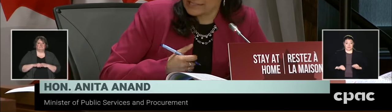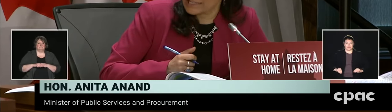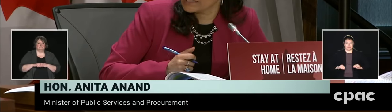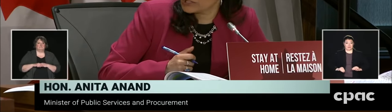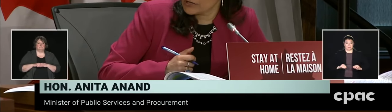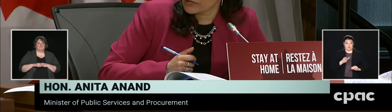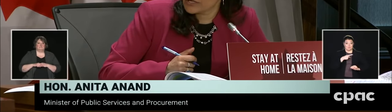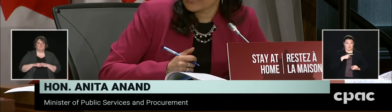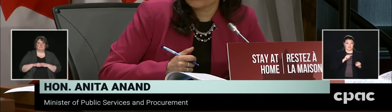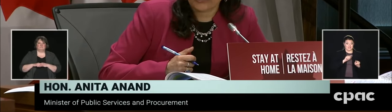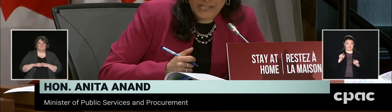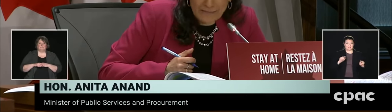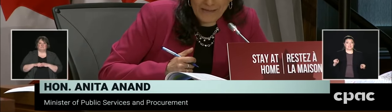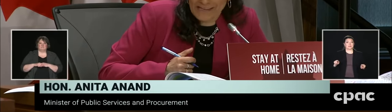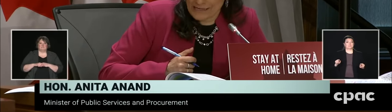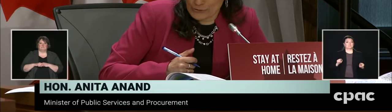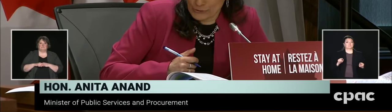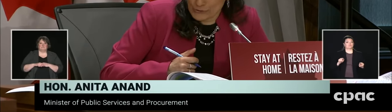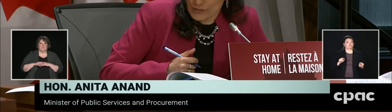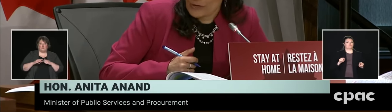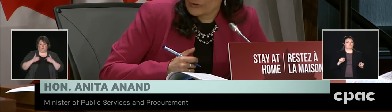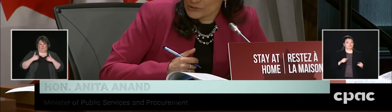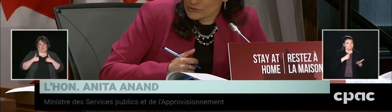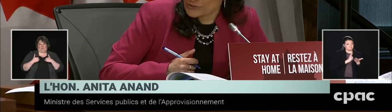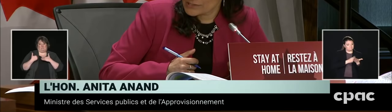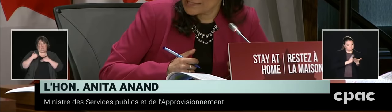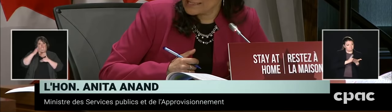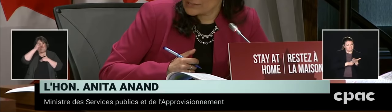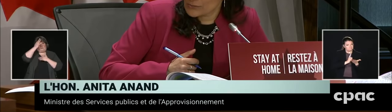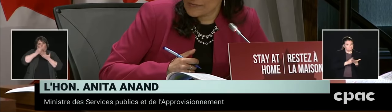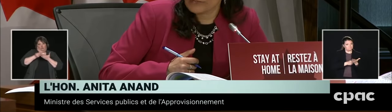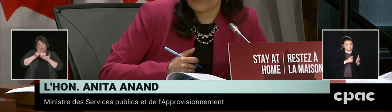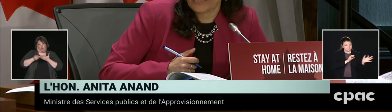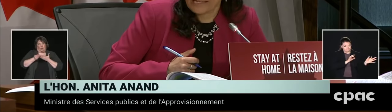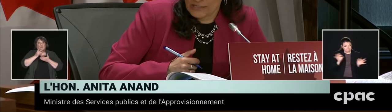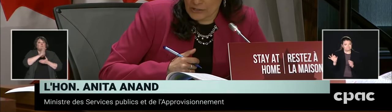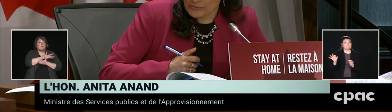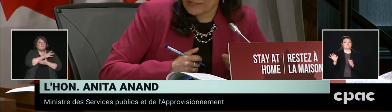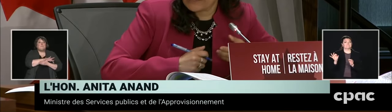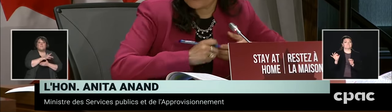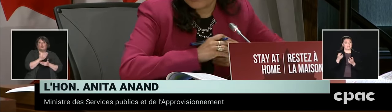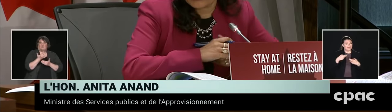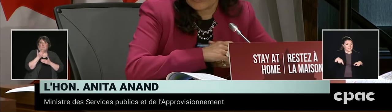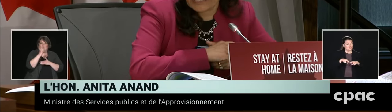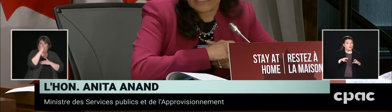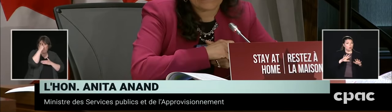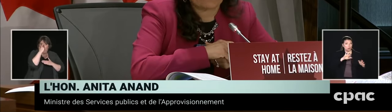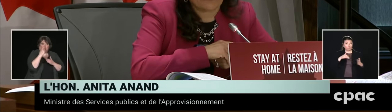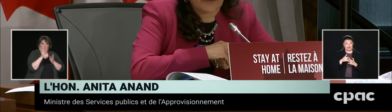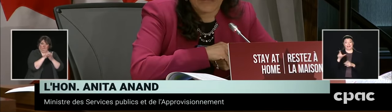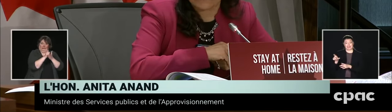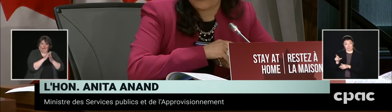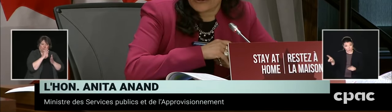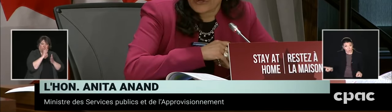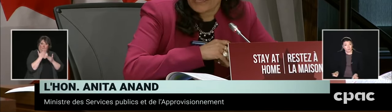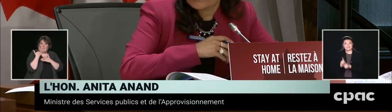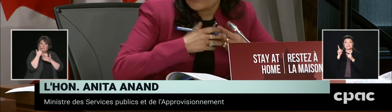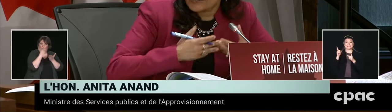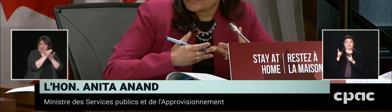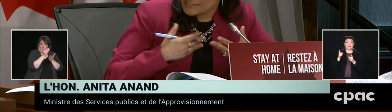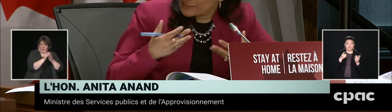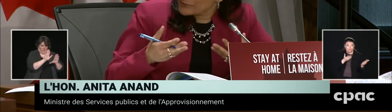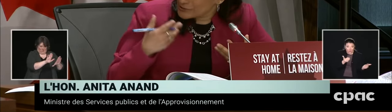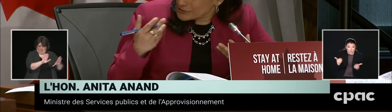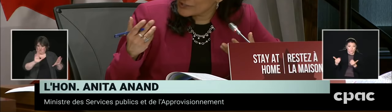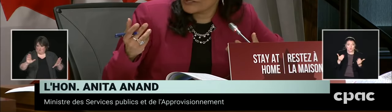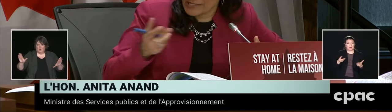toutes les régions, le Québec inclus, ont ce dont elles ont besoin, y compris les fournitures et l'équipement médical.